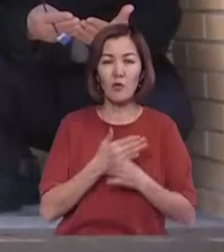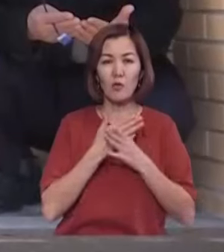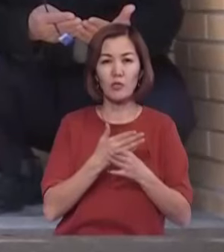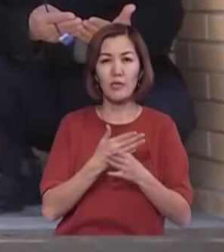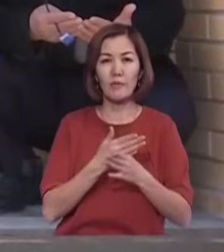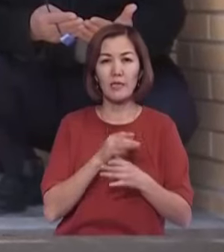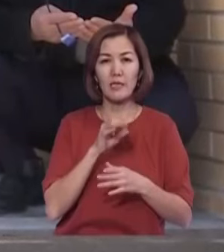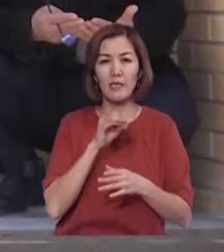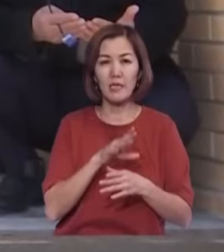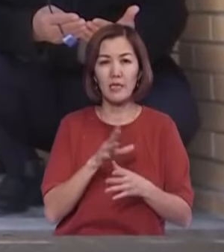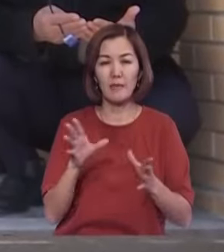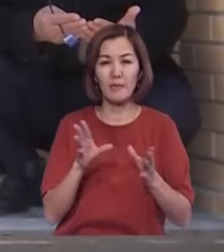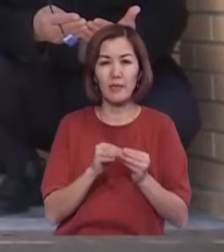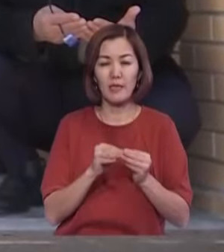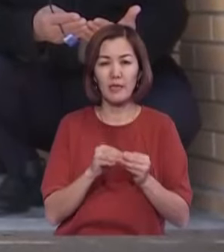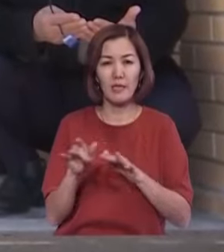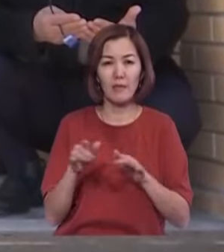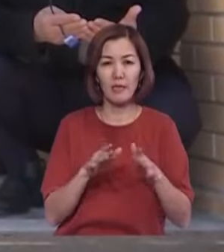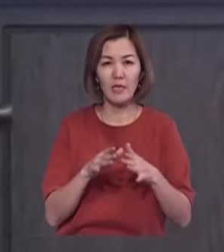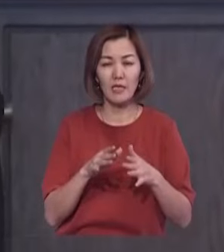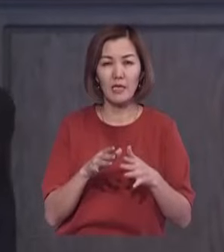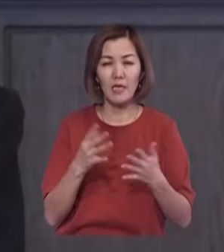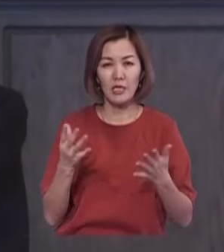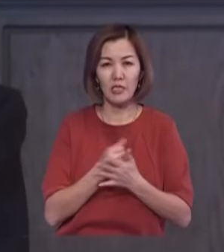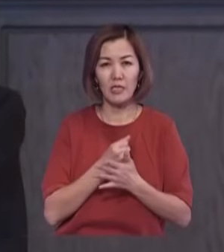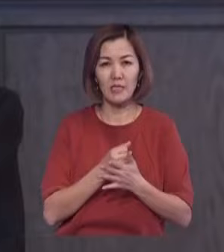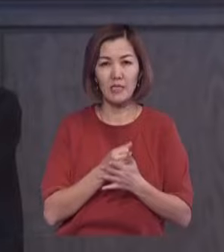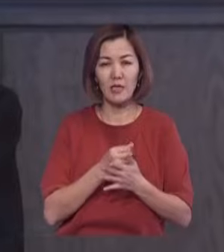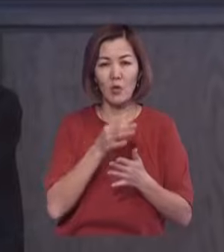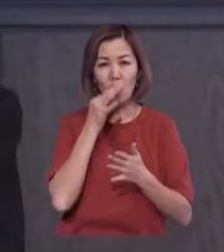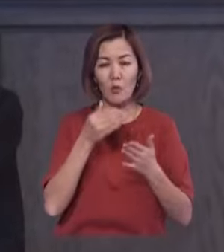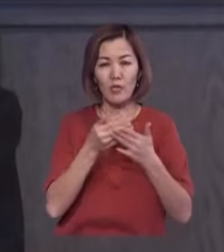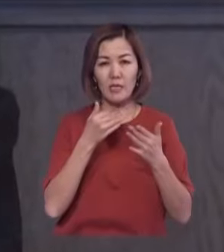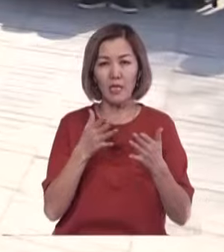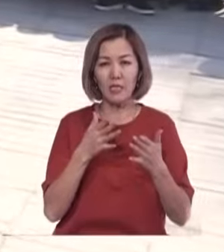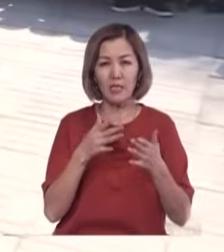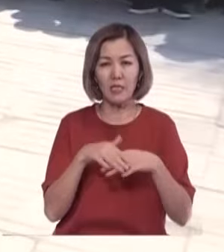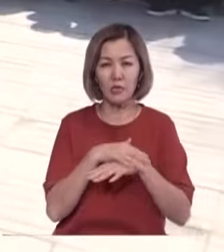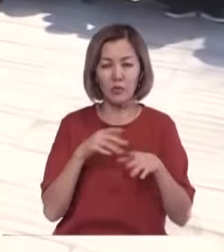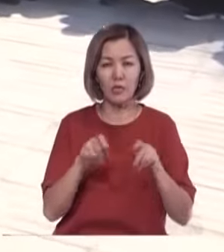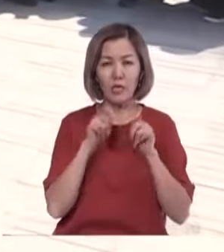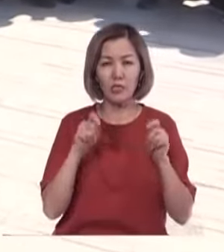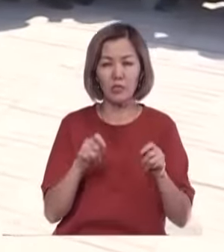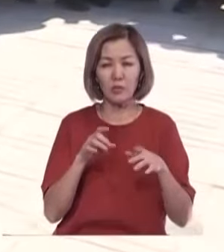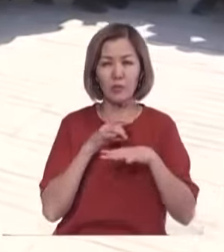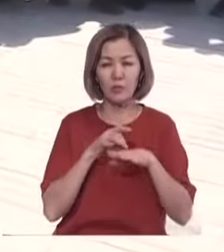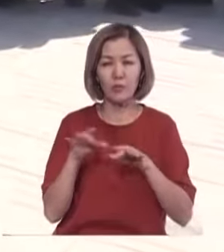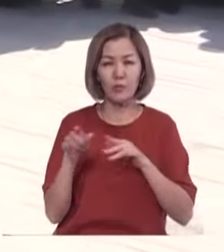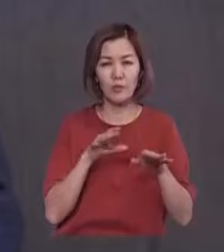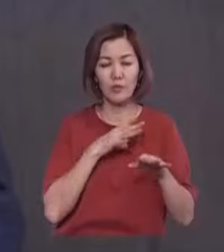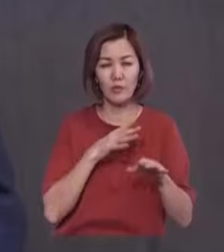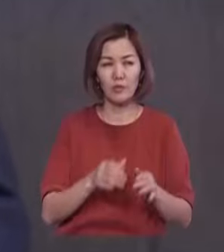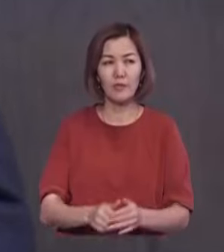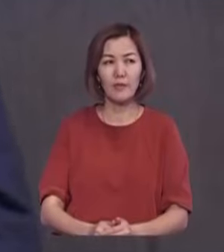Тілекпен білек тоғыстыра қимылдады. Ортақ жетістік. Ораза алдында жұрт жиналып ашылу рәсімін жасады.